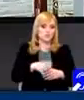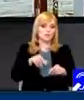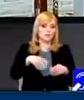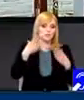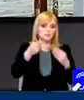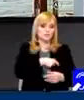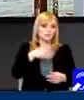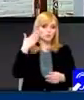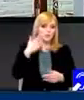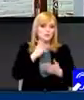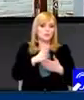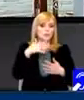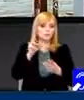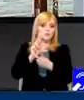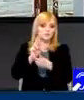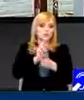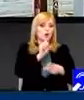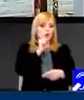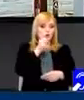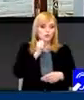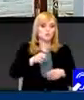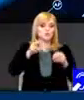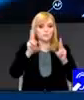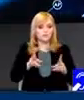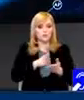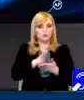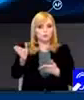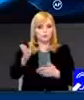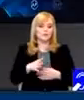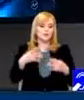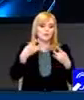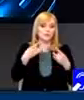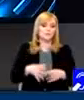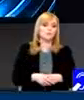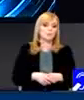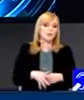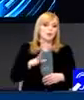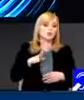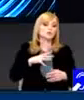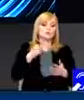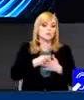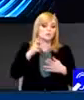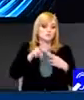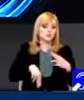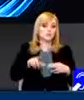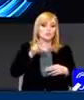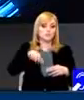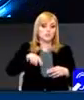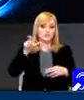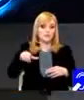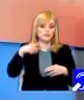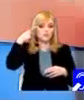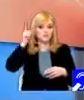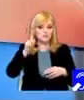zile, deputatul român va avea mai multe întâlniri cu jurnaliștii și experții din domeniul media din Republica Moldova pentru a definitiva conceptul de spațiu mediatic